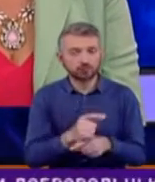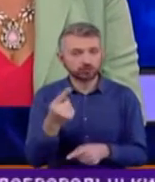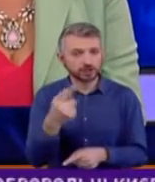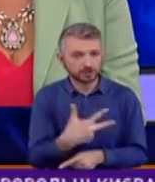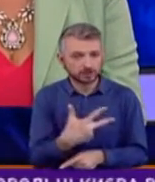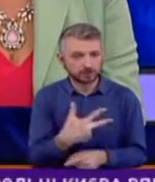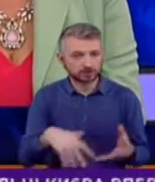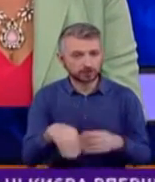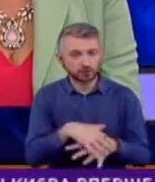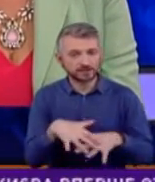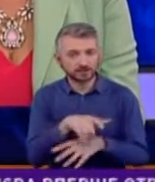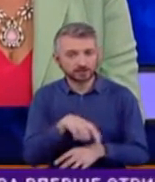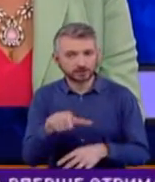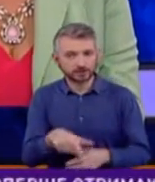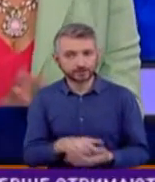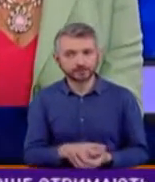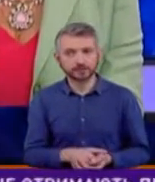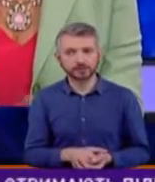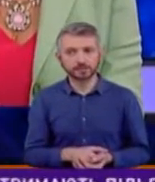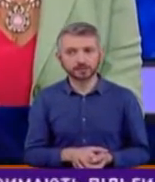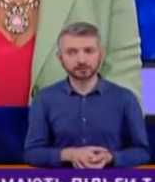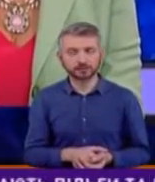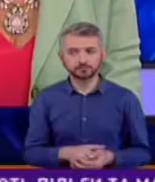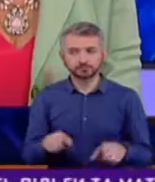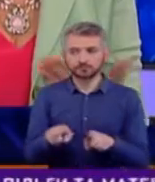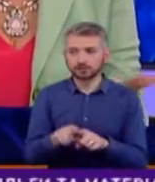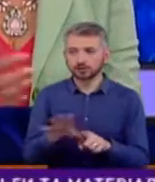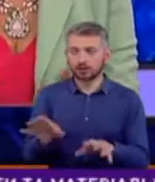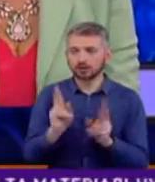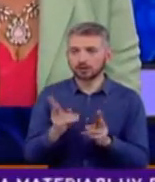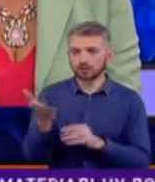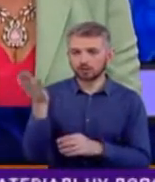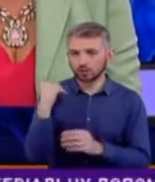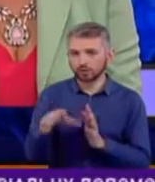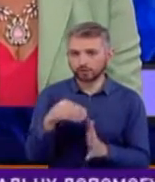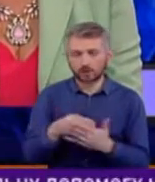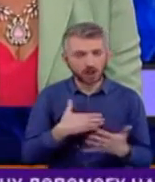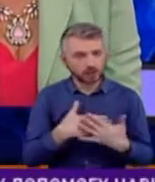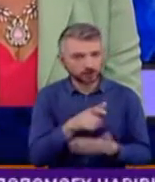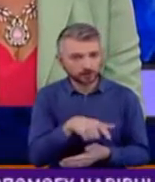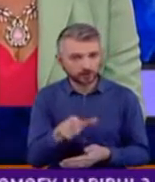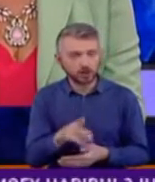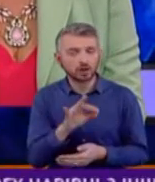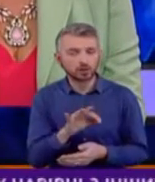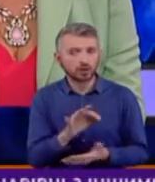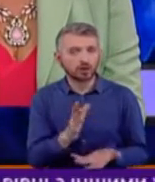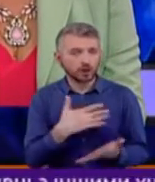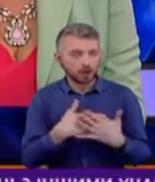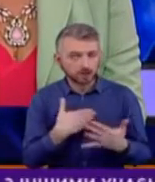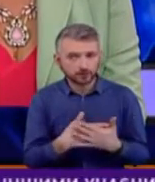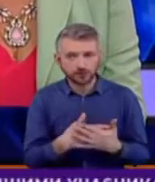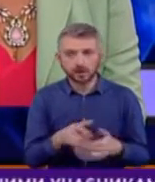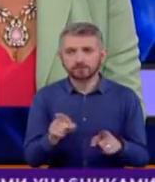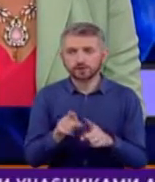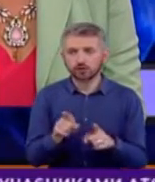третина всього населення, всіх виборців. Не так, як на прошлих. Активні люди, правда? Активні, але багато явка цього... Все